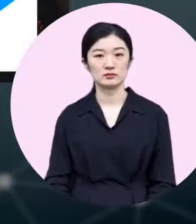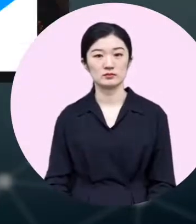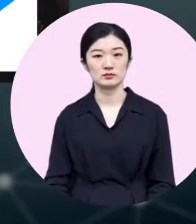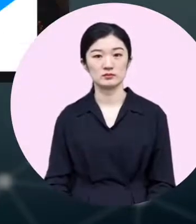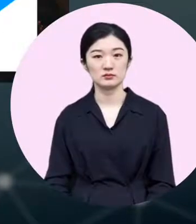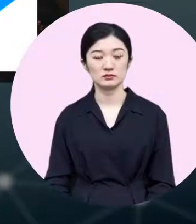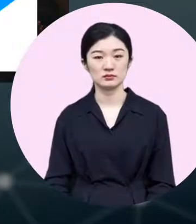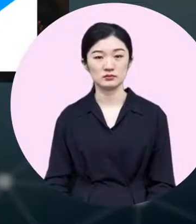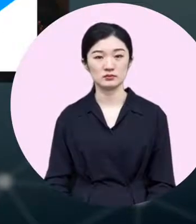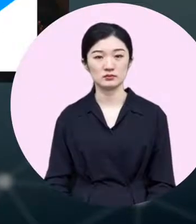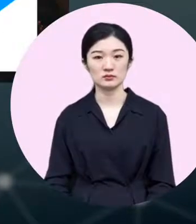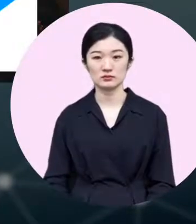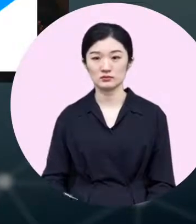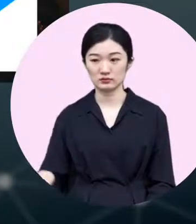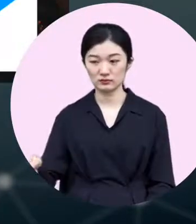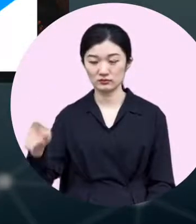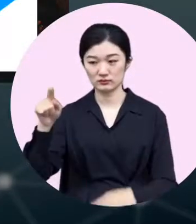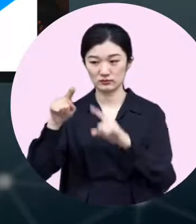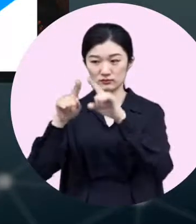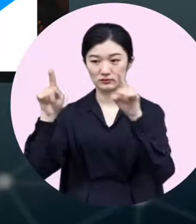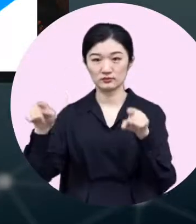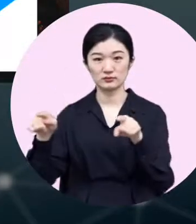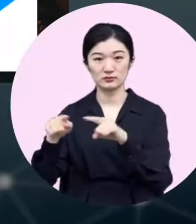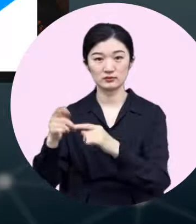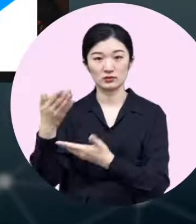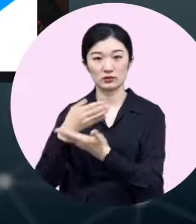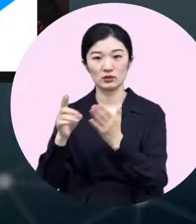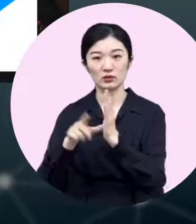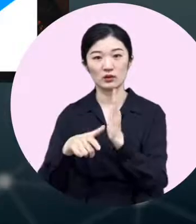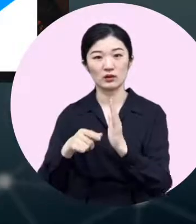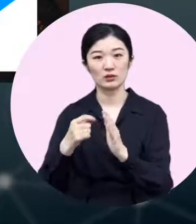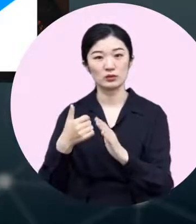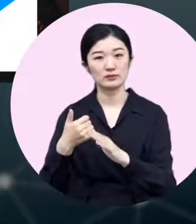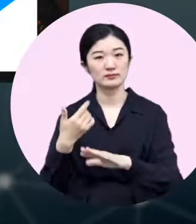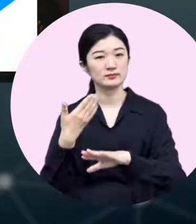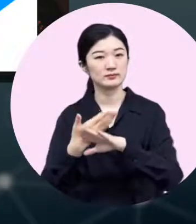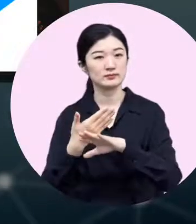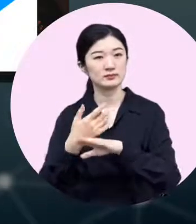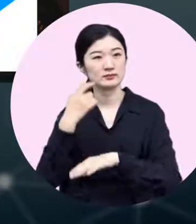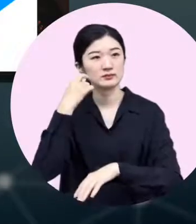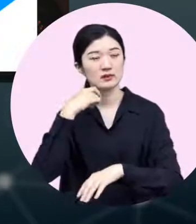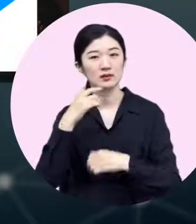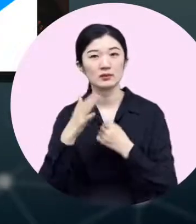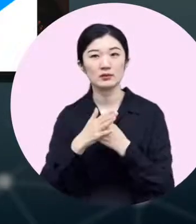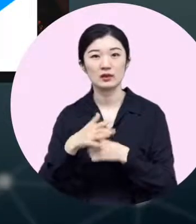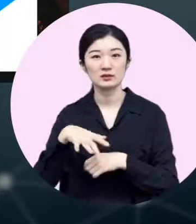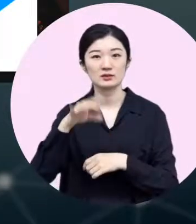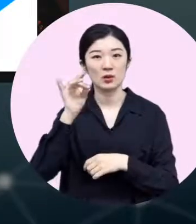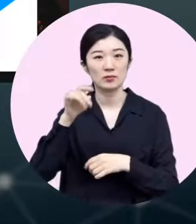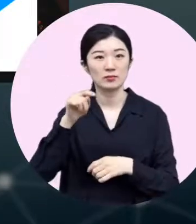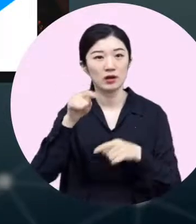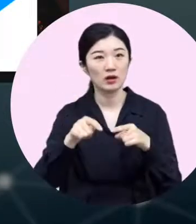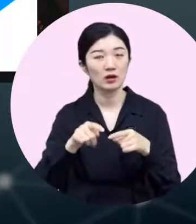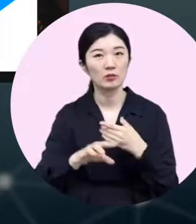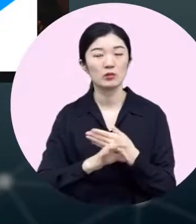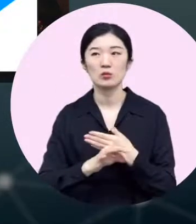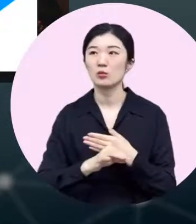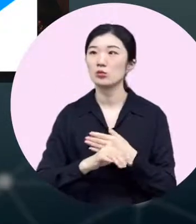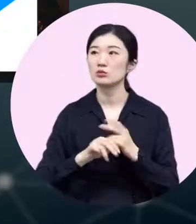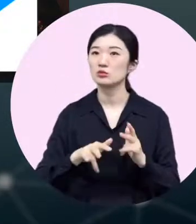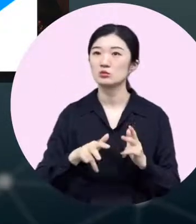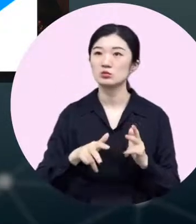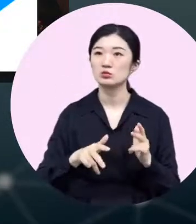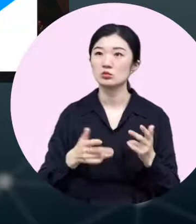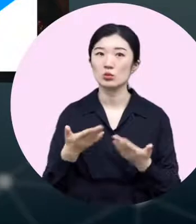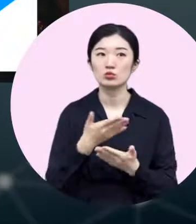공유를 누르면 어때요? 네. 이게 화면이 뭔가 조금 달라지기 때문에 처음 하시는 분은 당황스러울 수가 있어요. 이게 지금 뭐 공유가 된